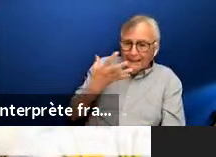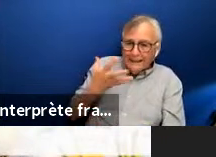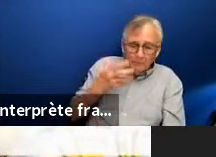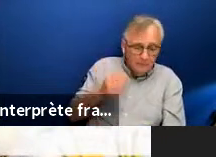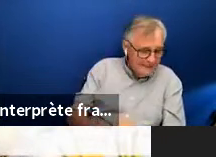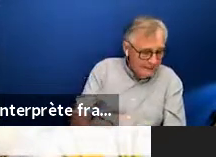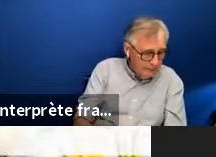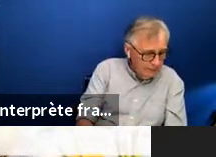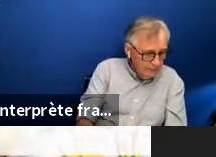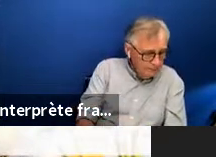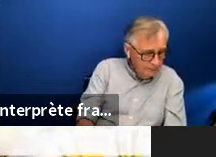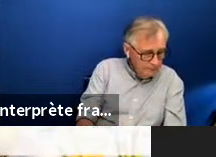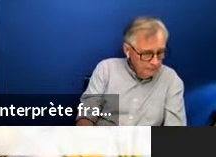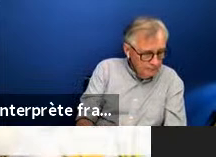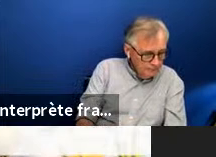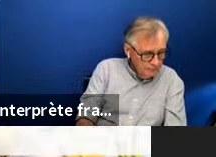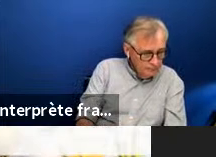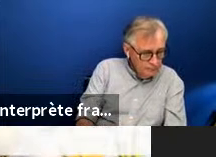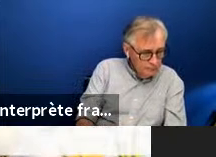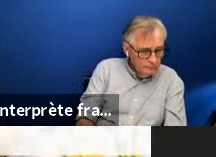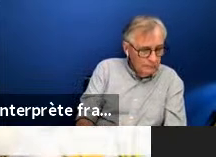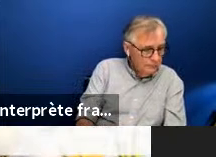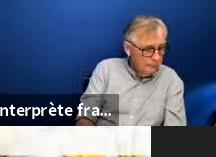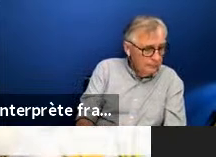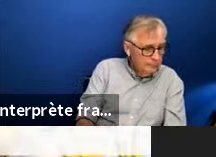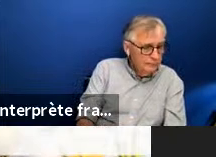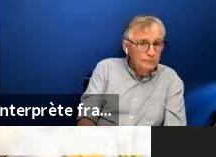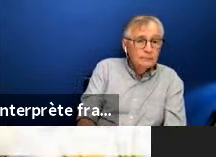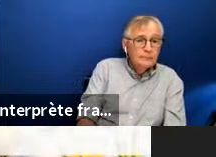le plus intègre possible.